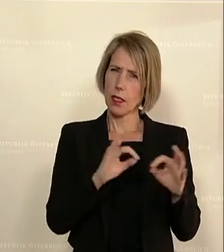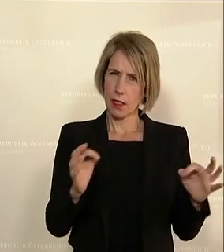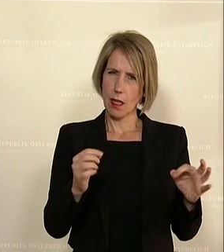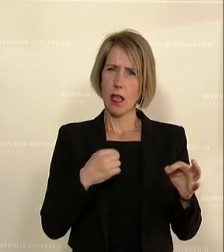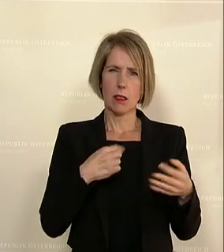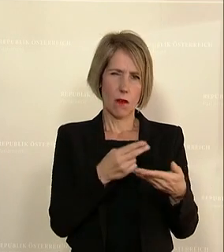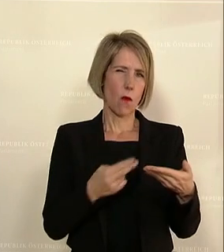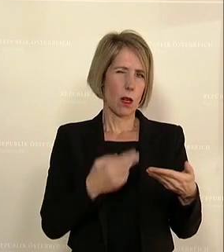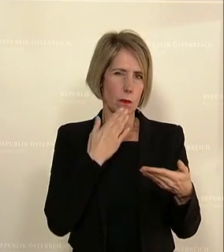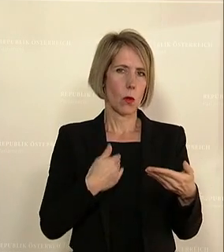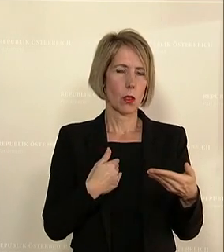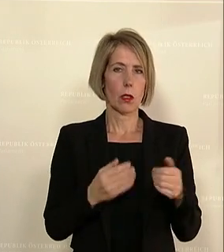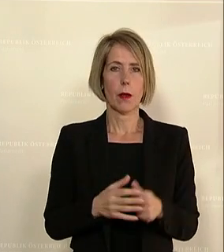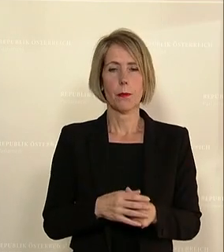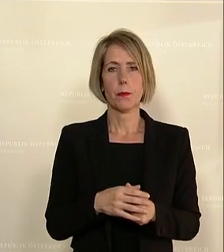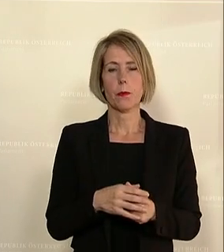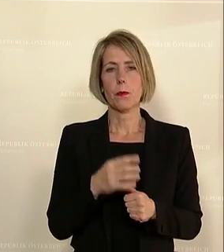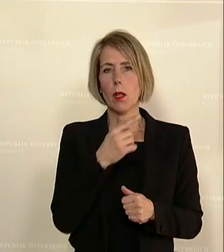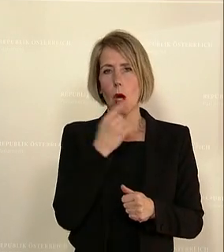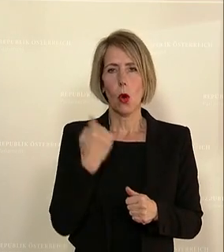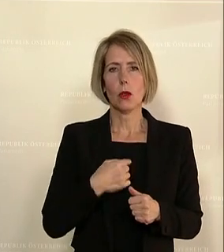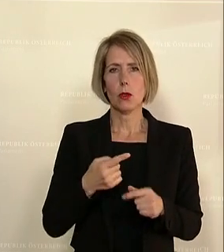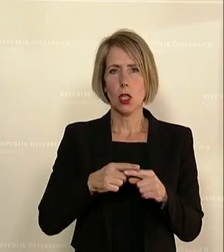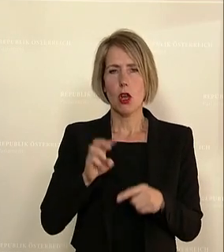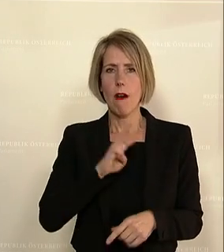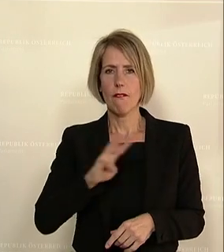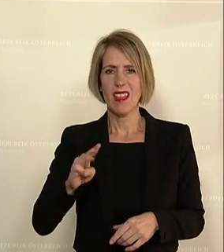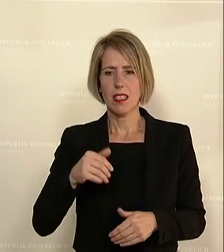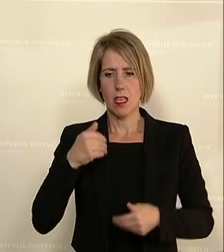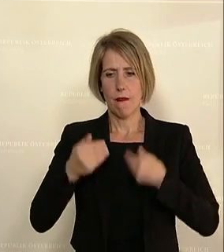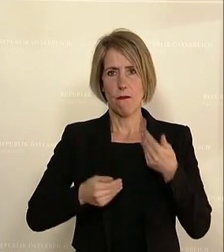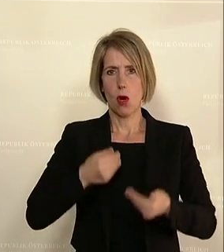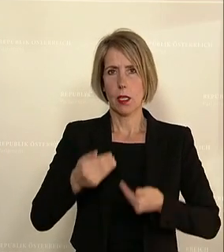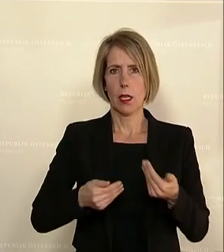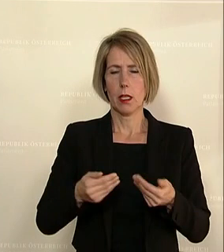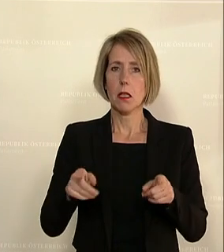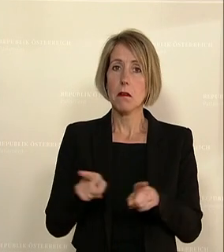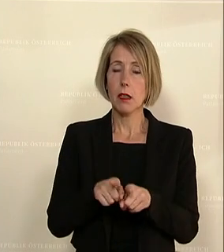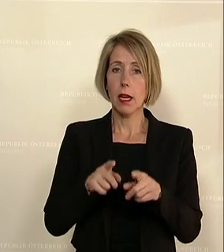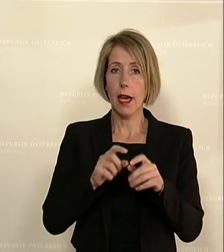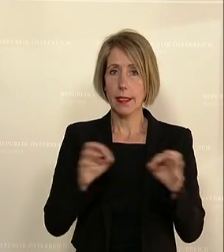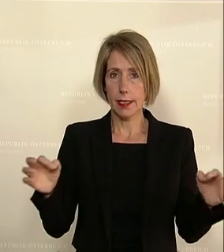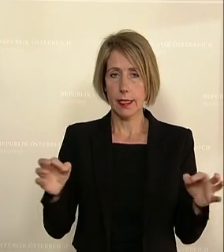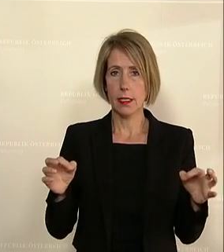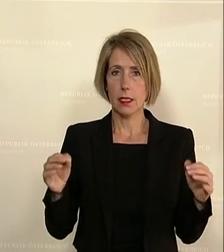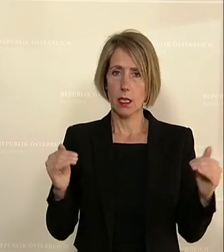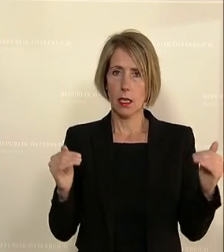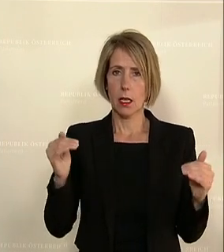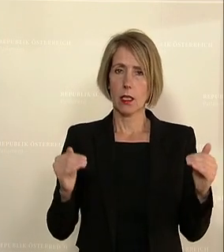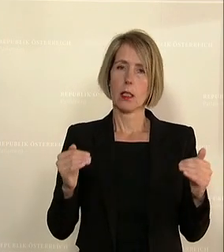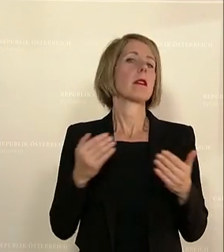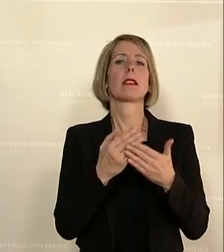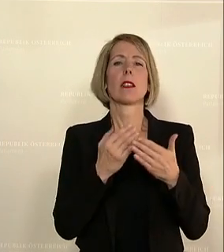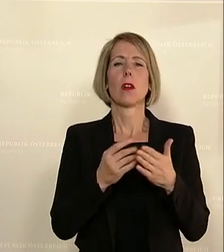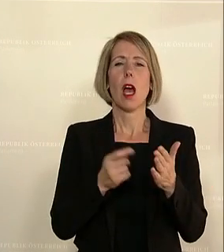vor. Indem man das russische und das westliche Vorgehen gleichsetzte, entledigte man sich der